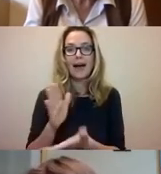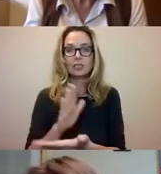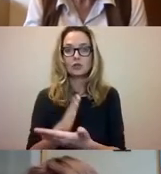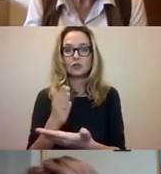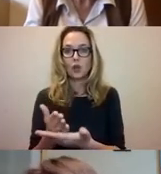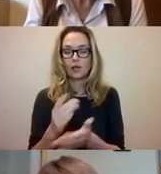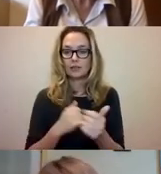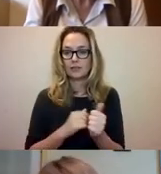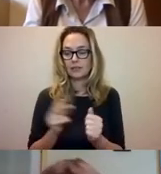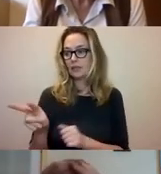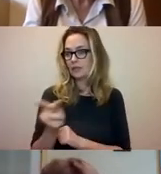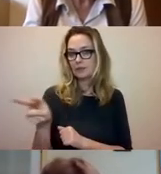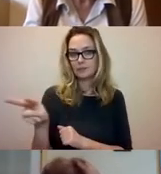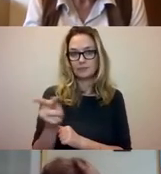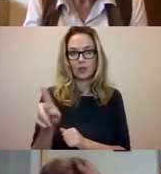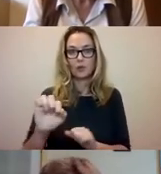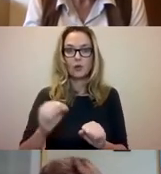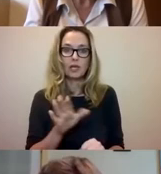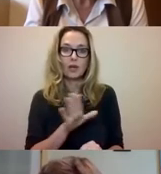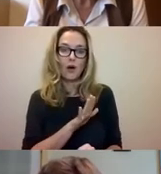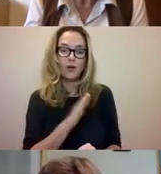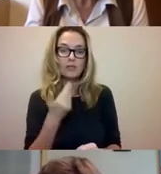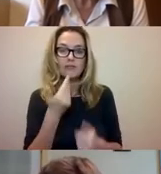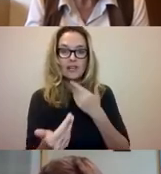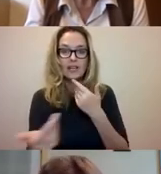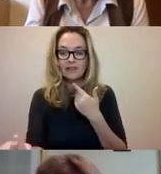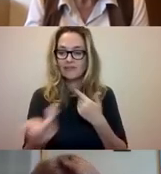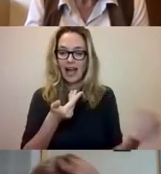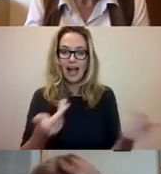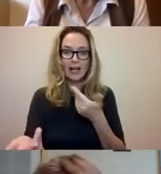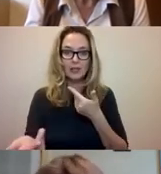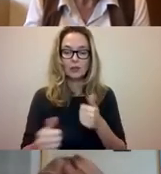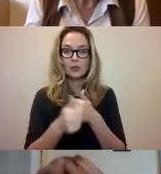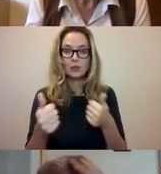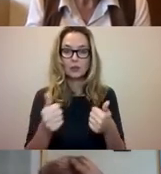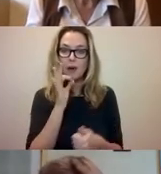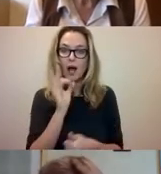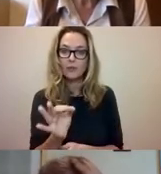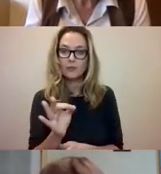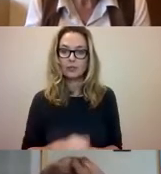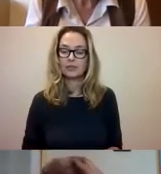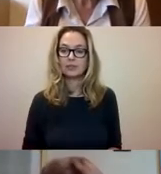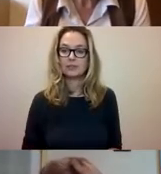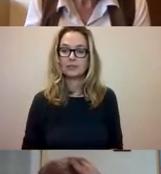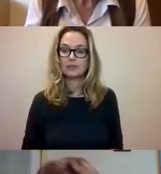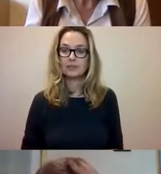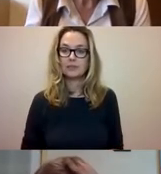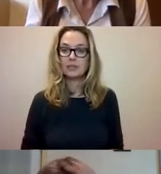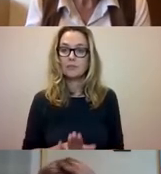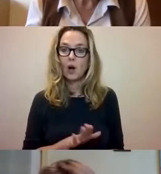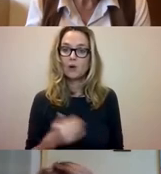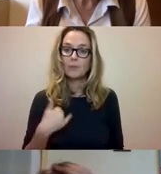gebarentaaltolk, zodat ik de vragen ook goed kon beantwoorden. Maar ook mensen die zelf slechthorend waren en die daarheen